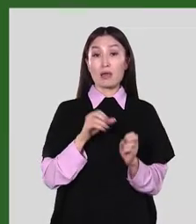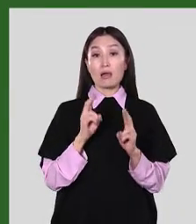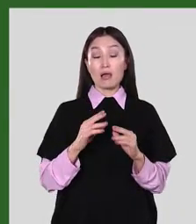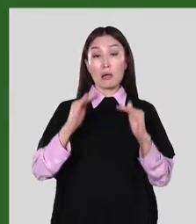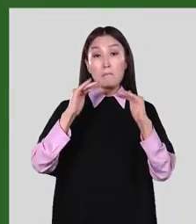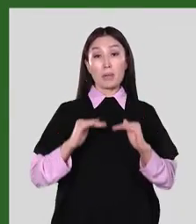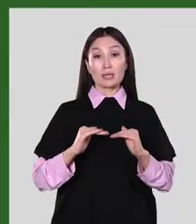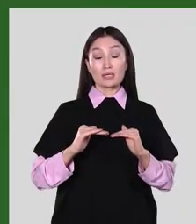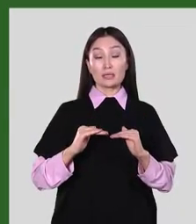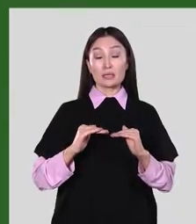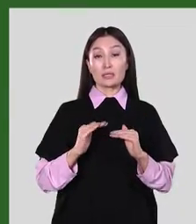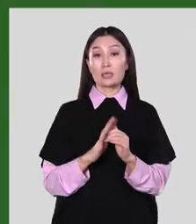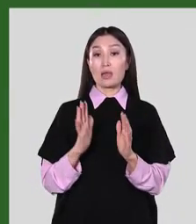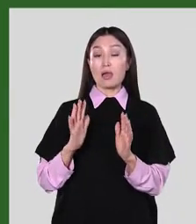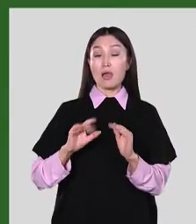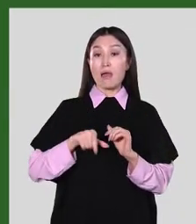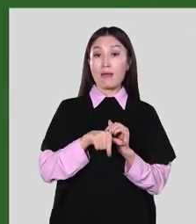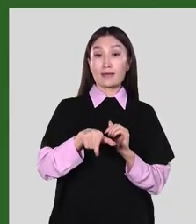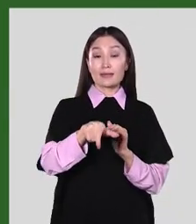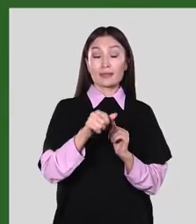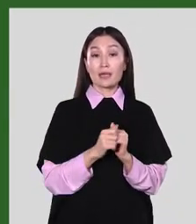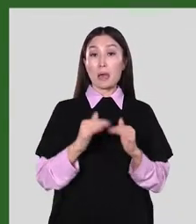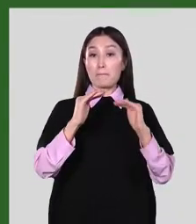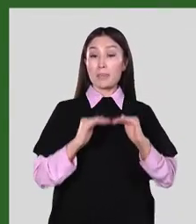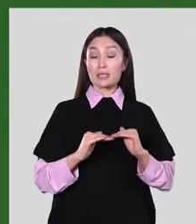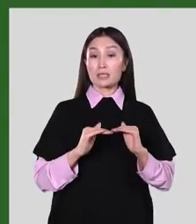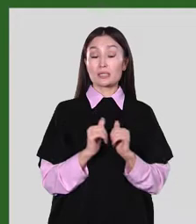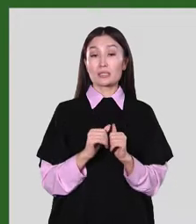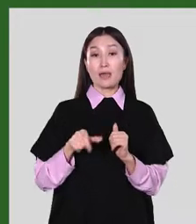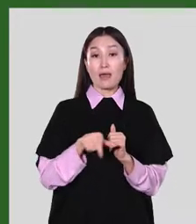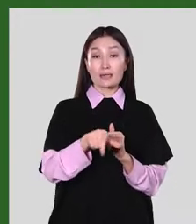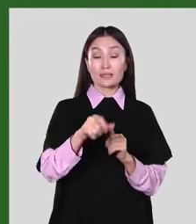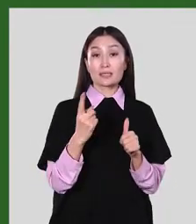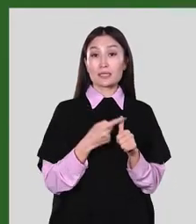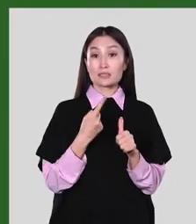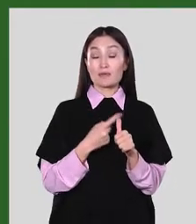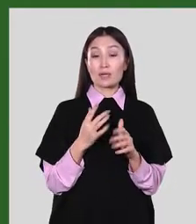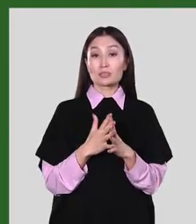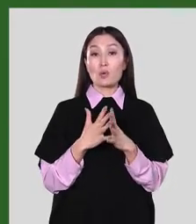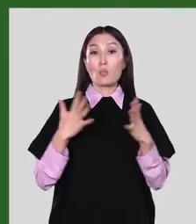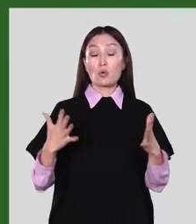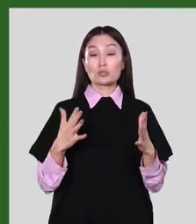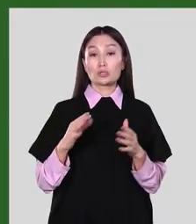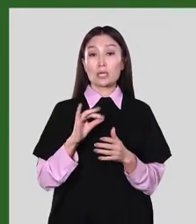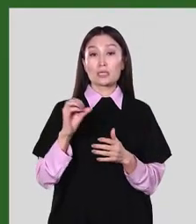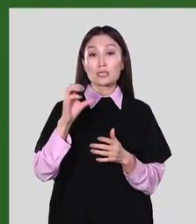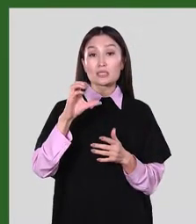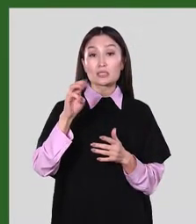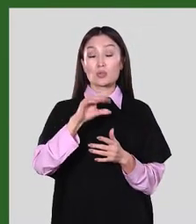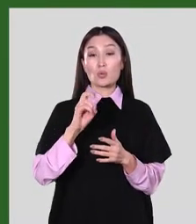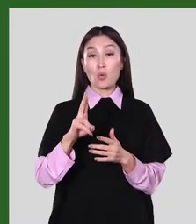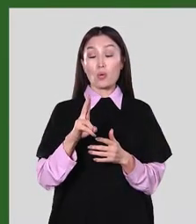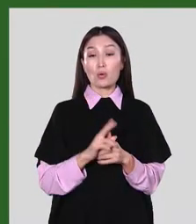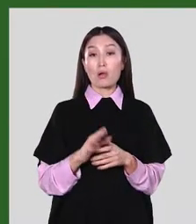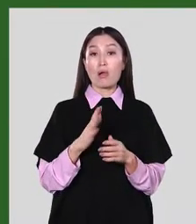падение и уклон реки падением реки называется превышение истока реки над устьем